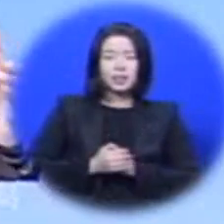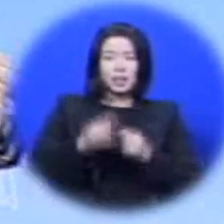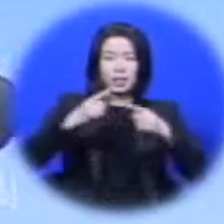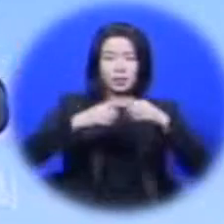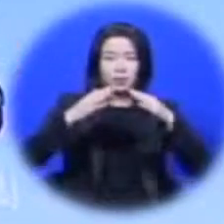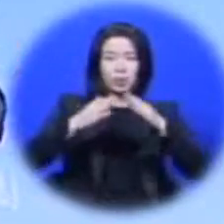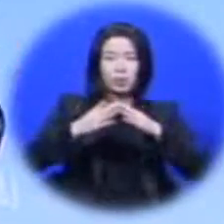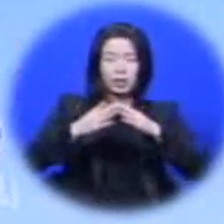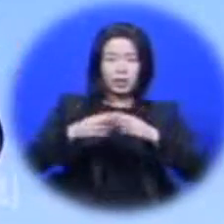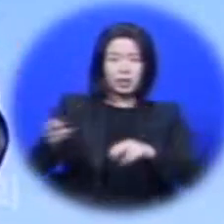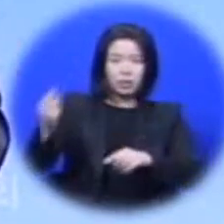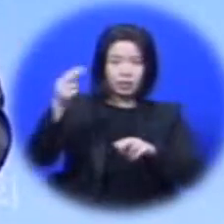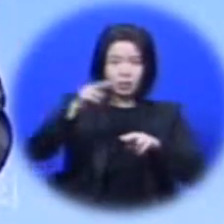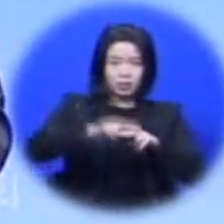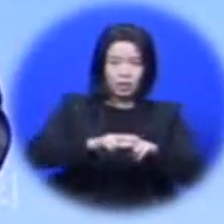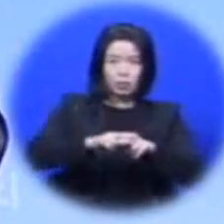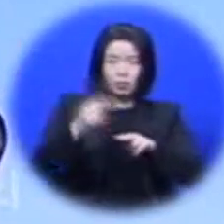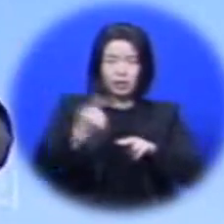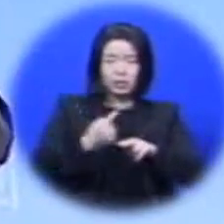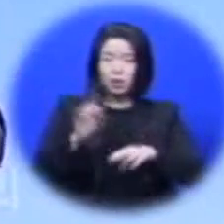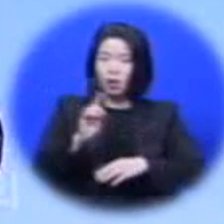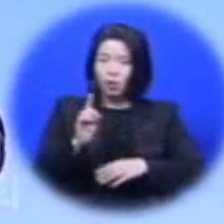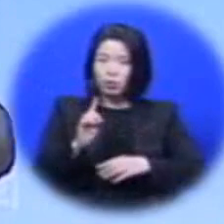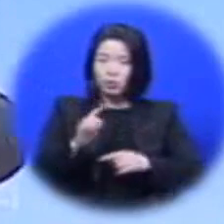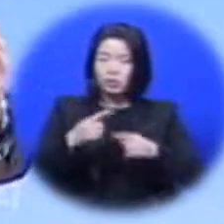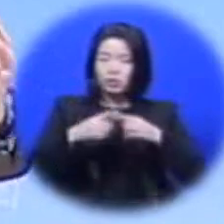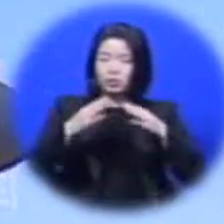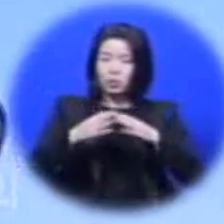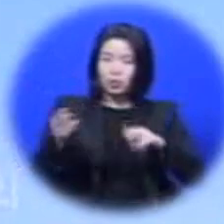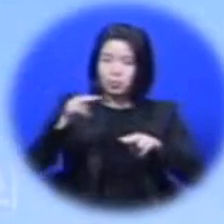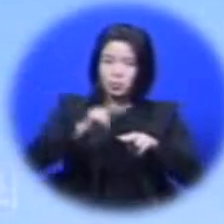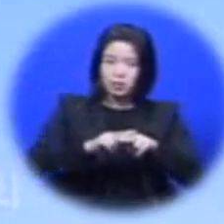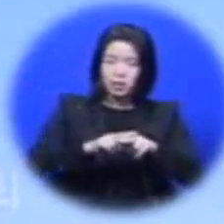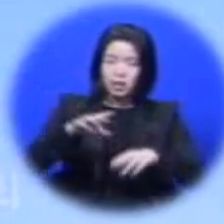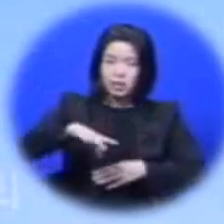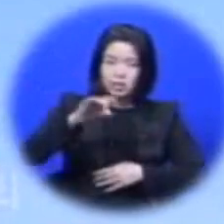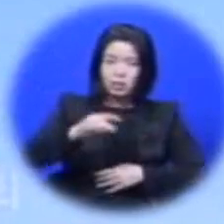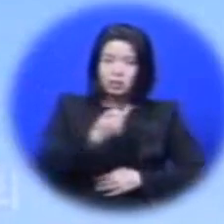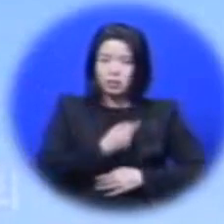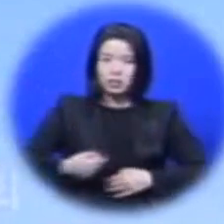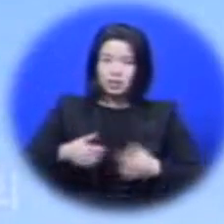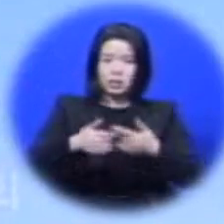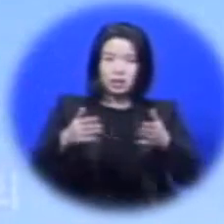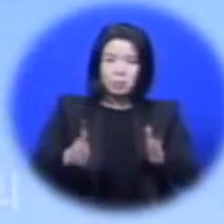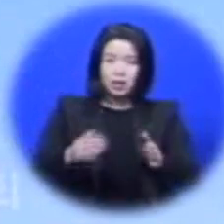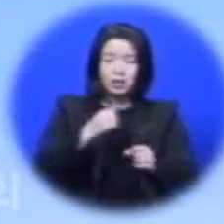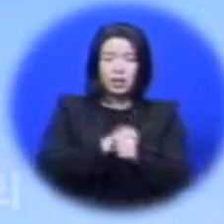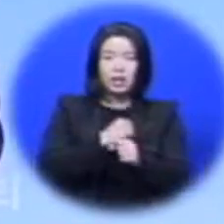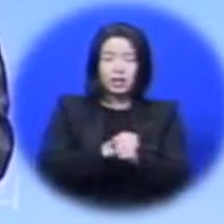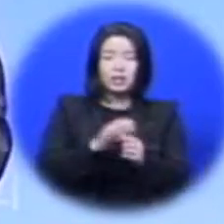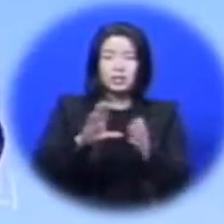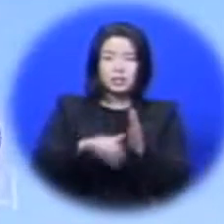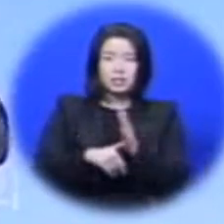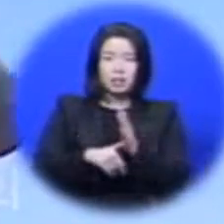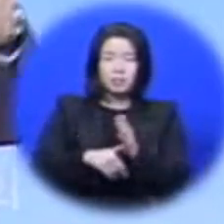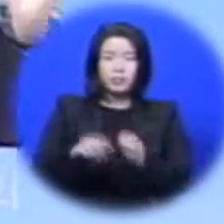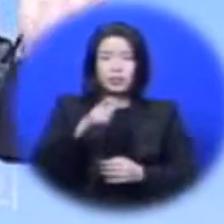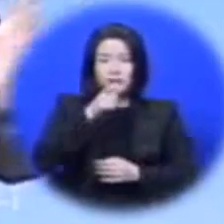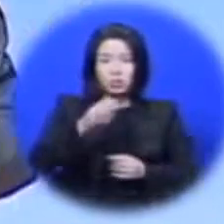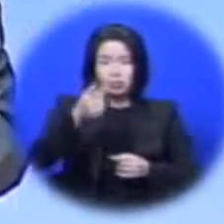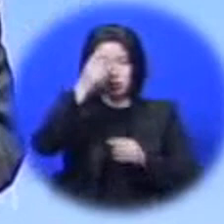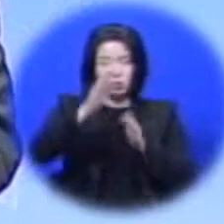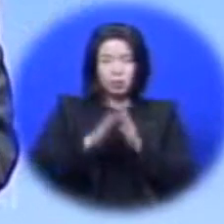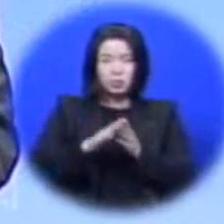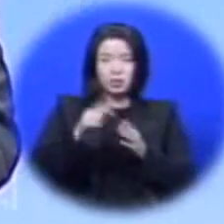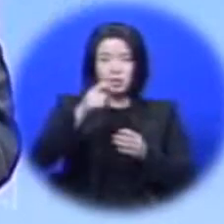교회에서 부임해서, 어느 교회에 부임해서 첫 제자반을 했을 때 그 수료 예배를 기도원에